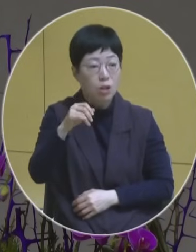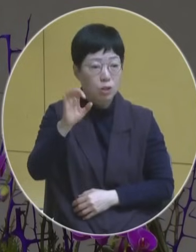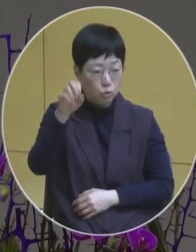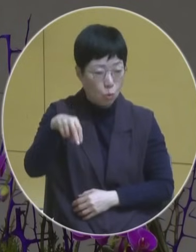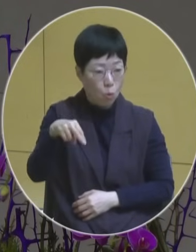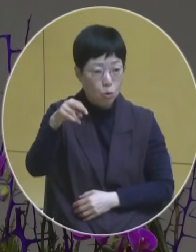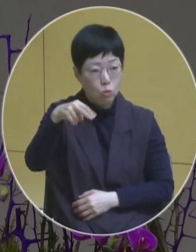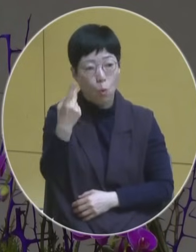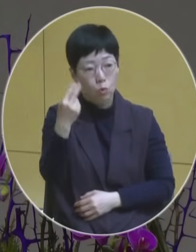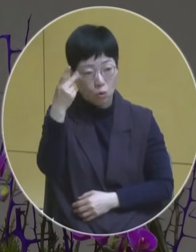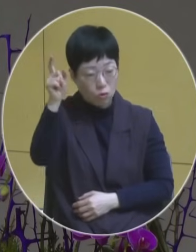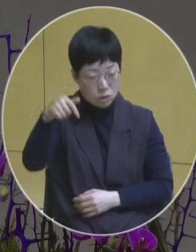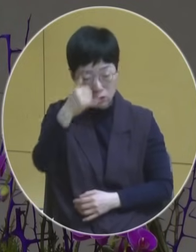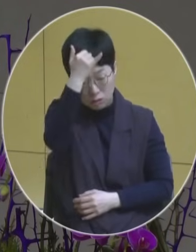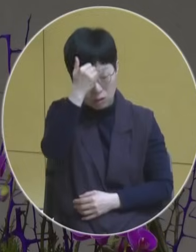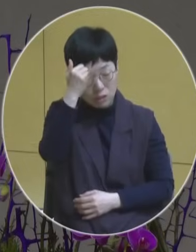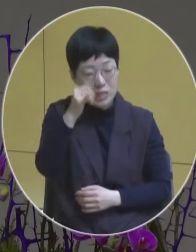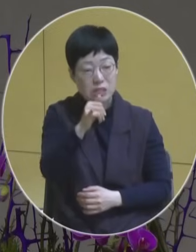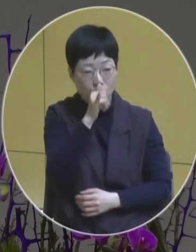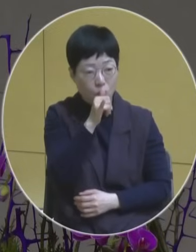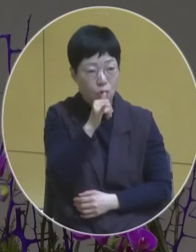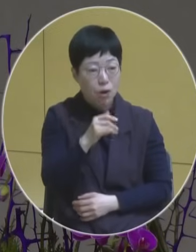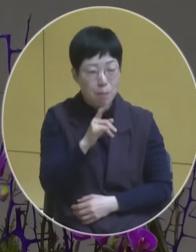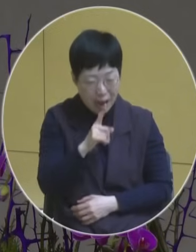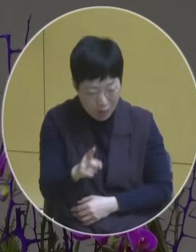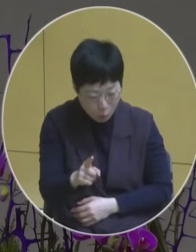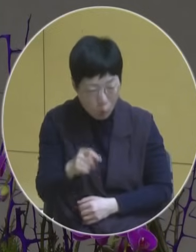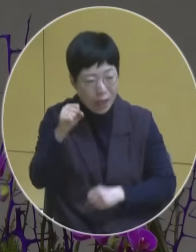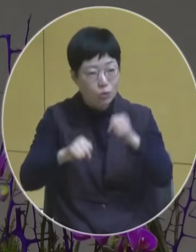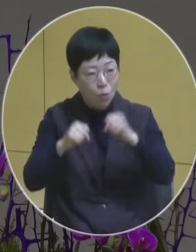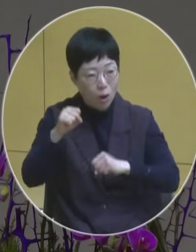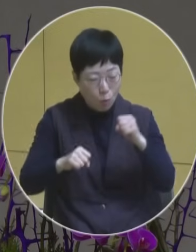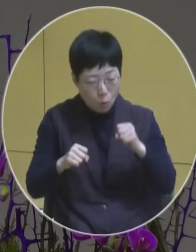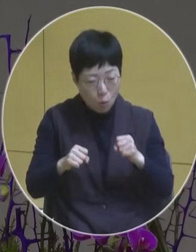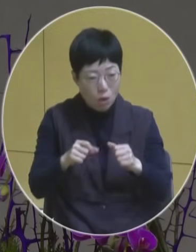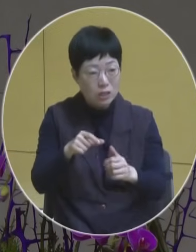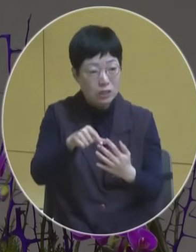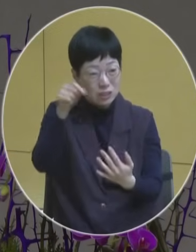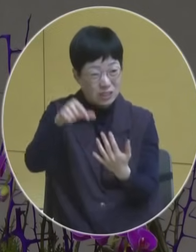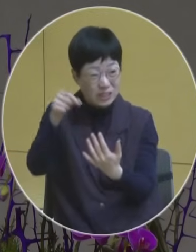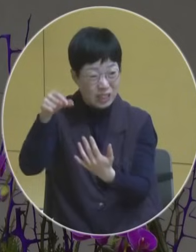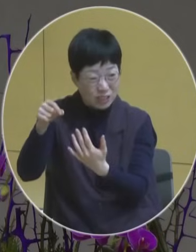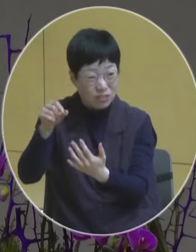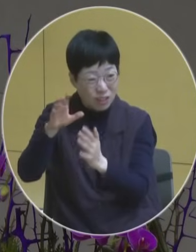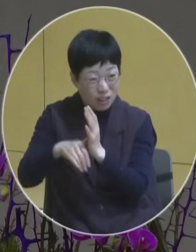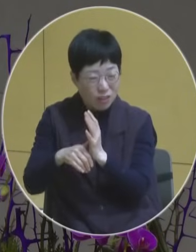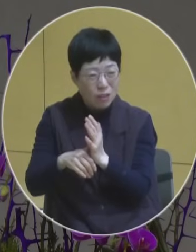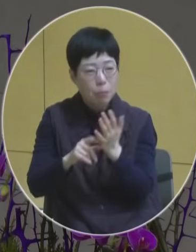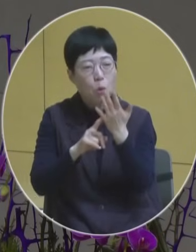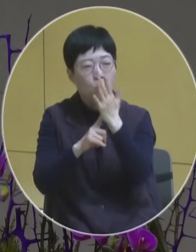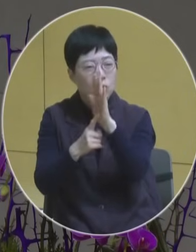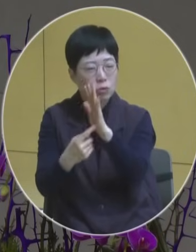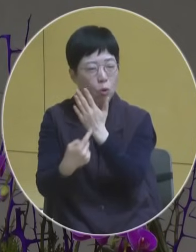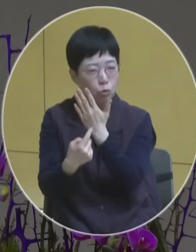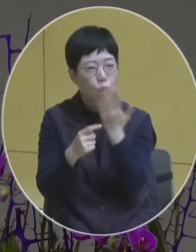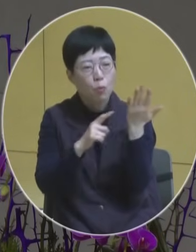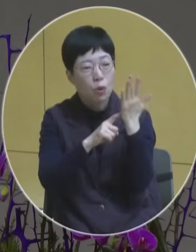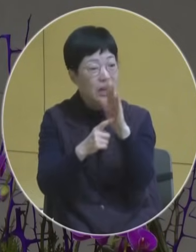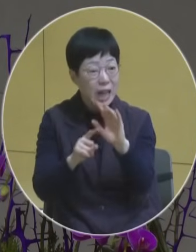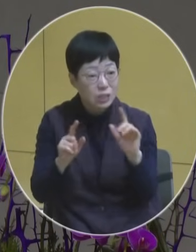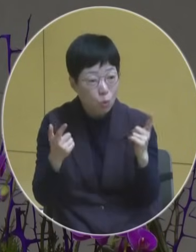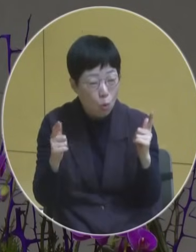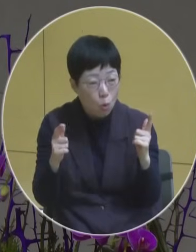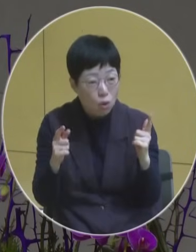속에 생겨납니다. 여러분이 오늘 말하고 행동하고 선택하는 것 그 속에는 나타난 표면적으로 나타난 것이